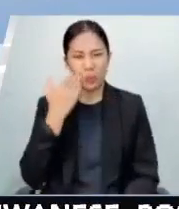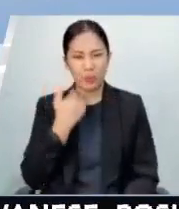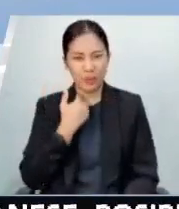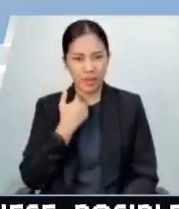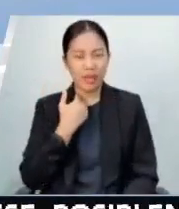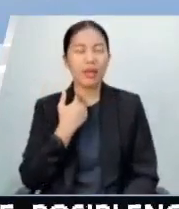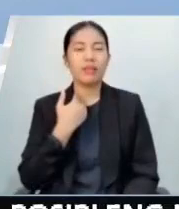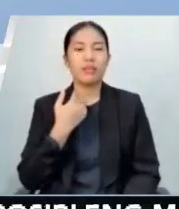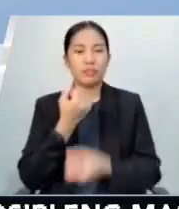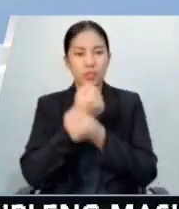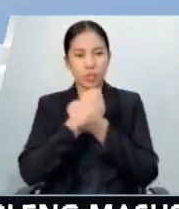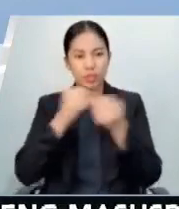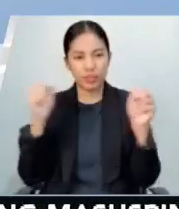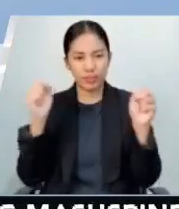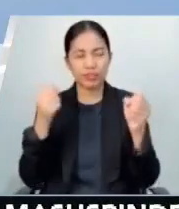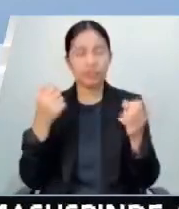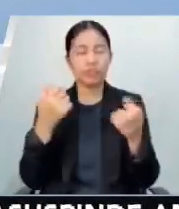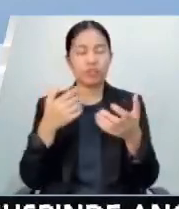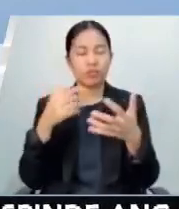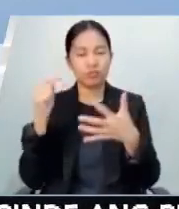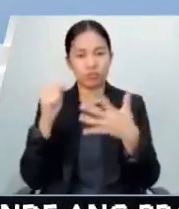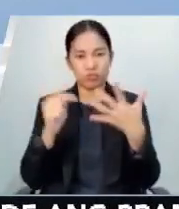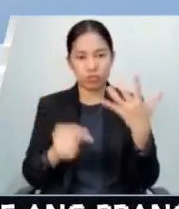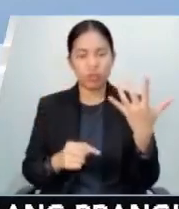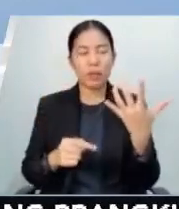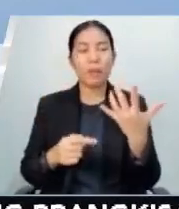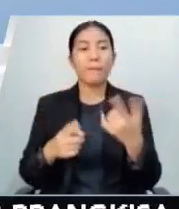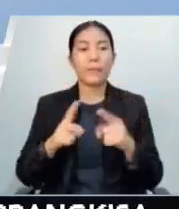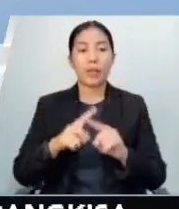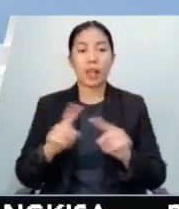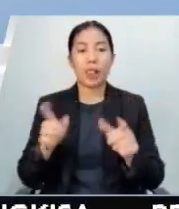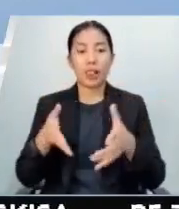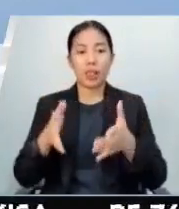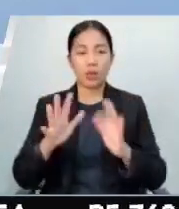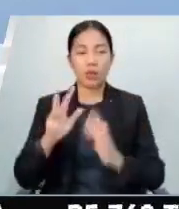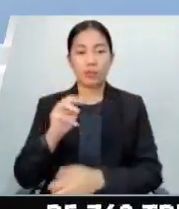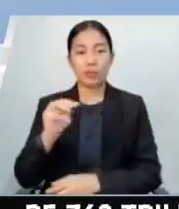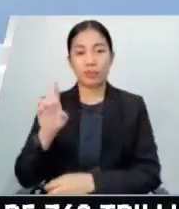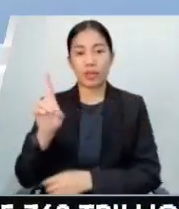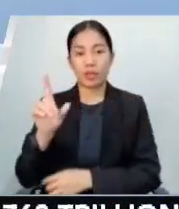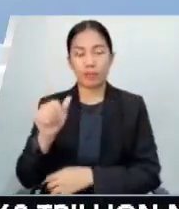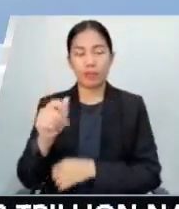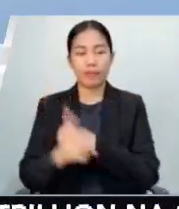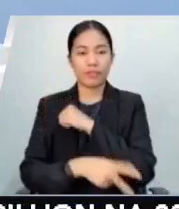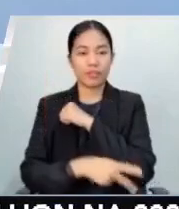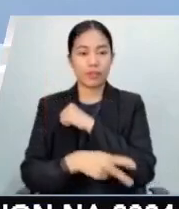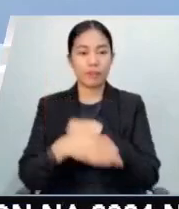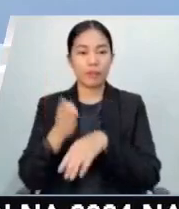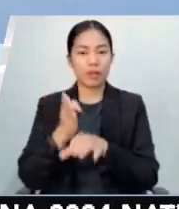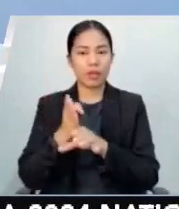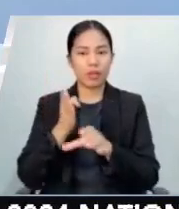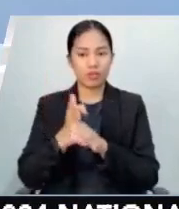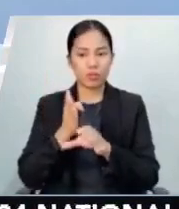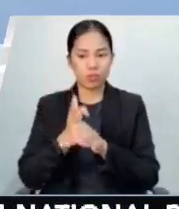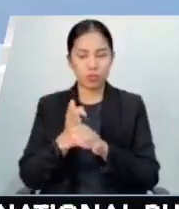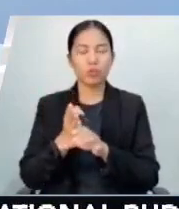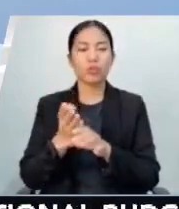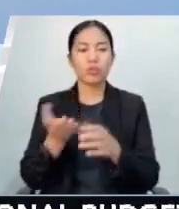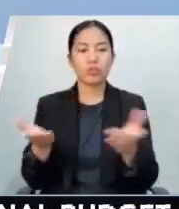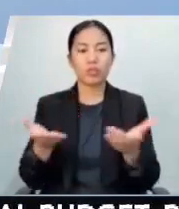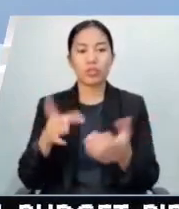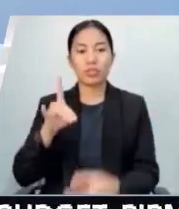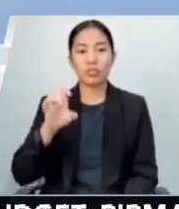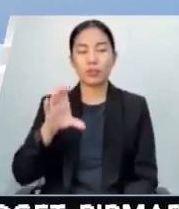papayagan naman ng MMDA yung mga provincial bus na pumasok sa Metro Manila simula December 22, alas 10 ng gabi,